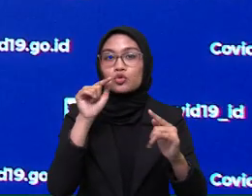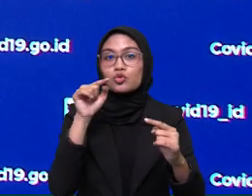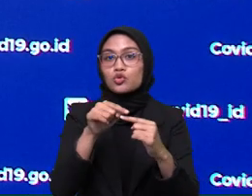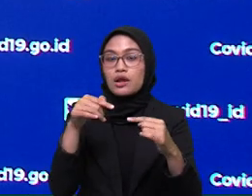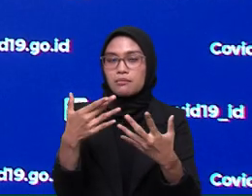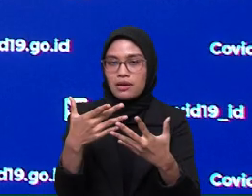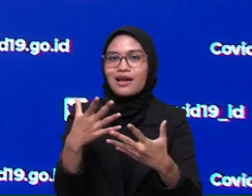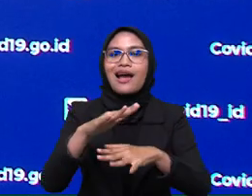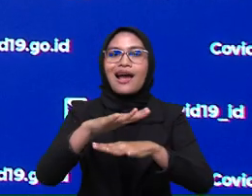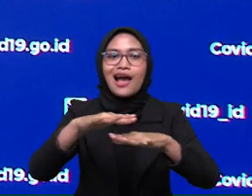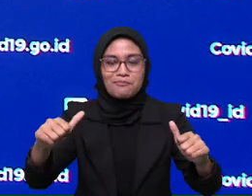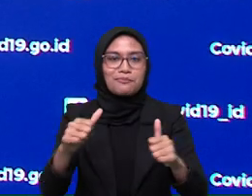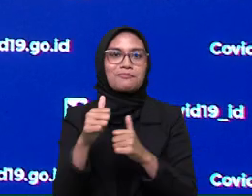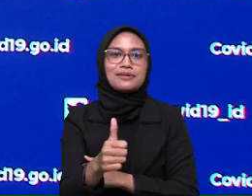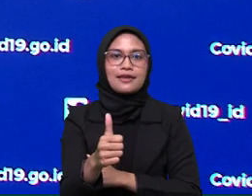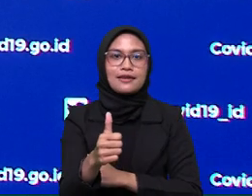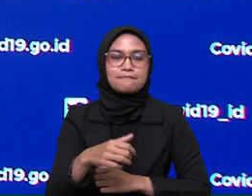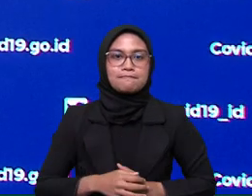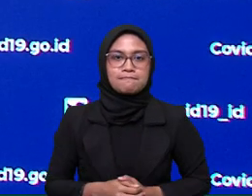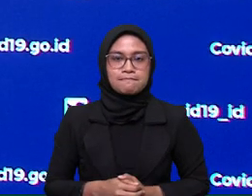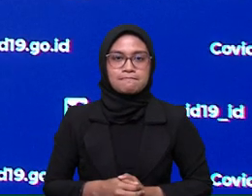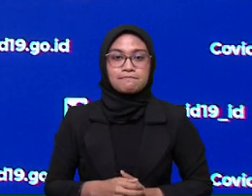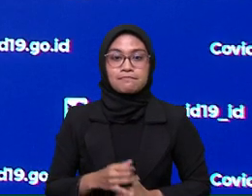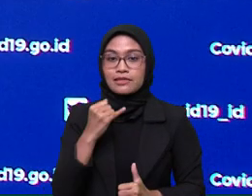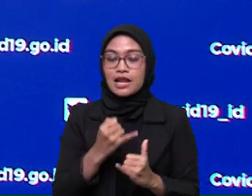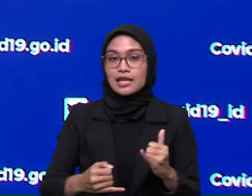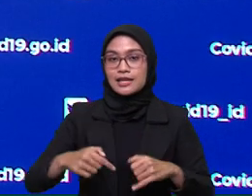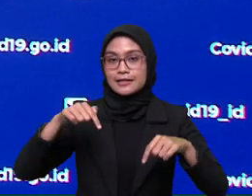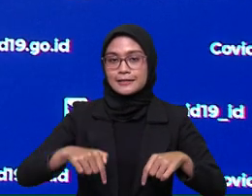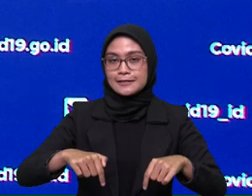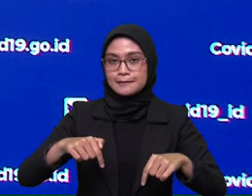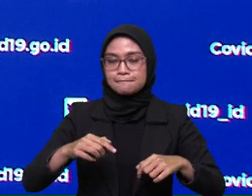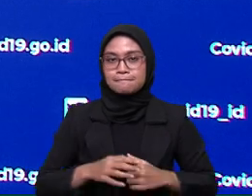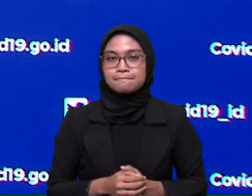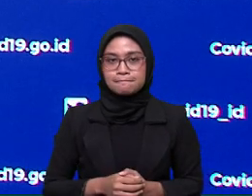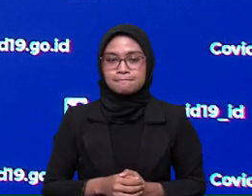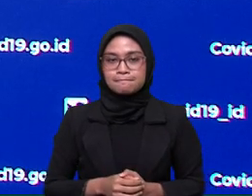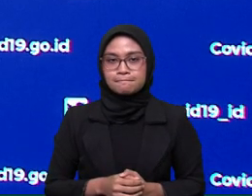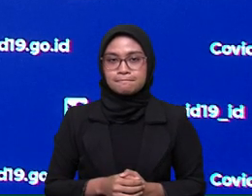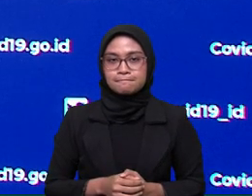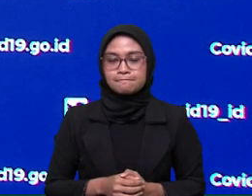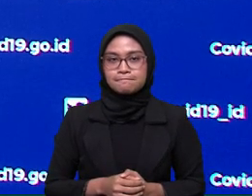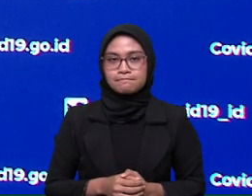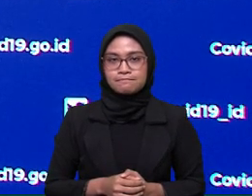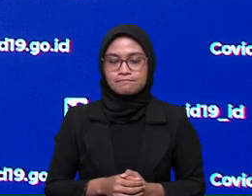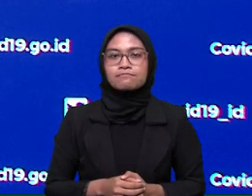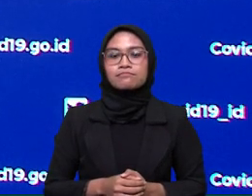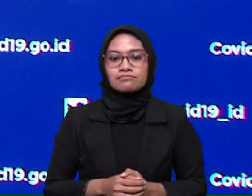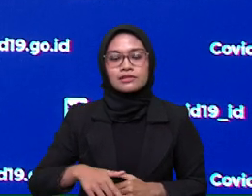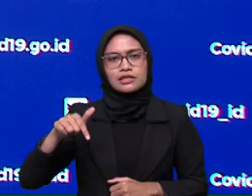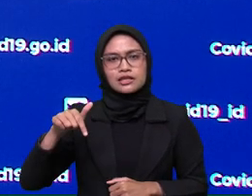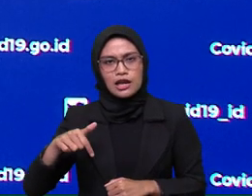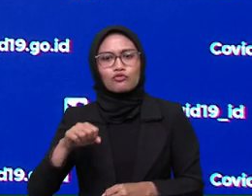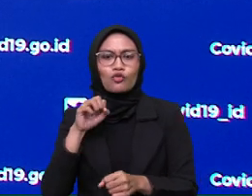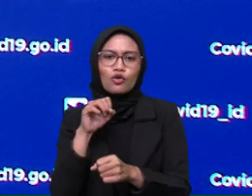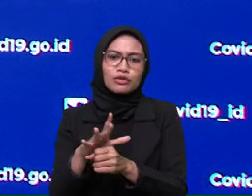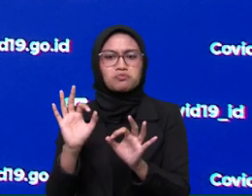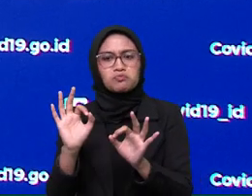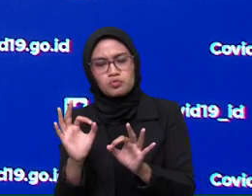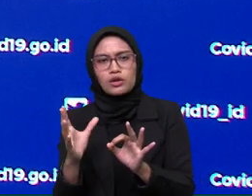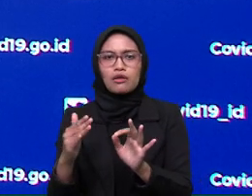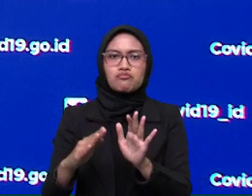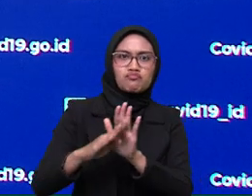terakhir di masa transisi pandemic v19 yang terkendali bersamaan dengan kondisi aktivitas sosial dan ekonomi